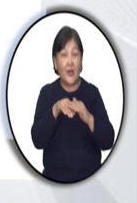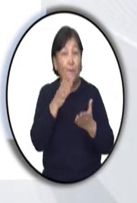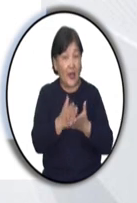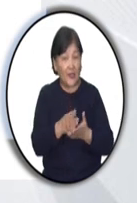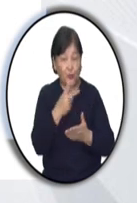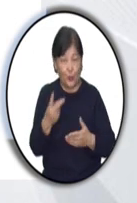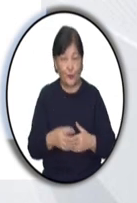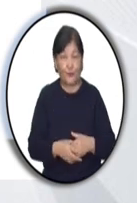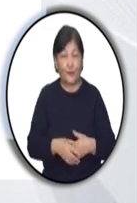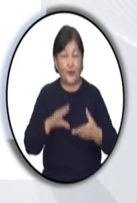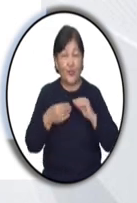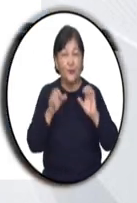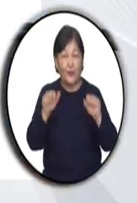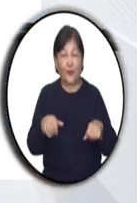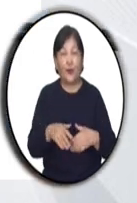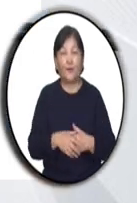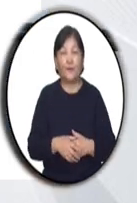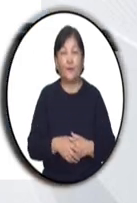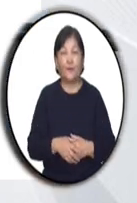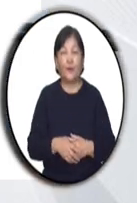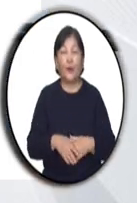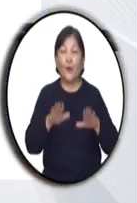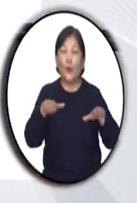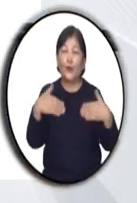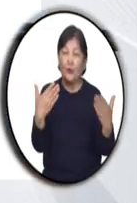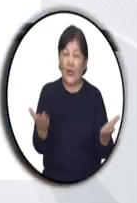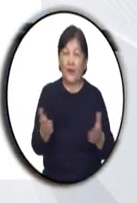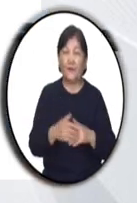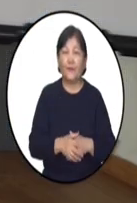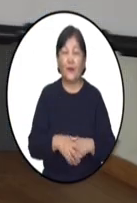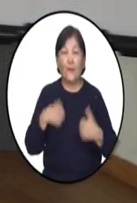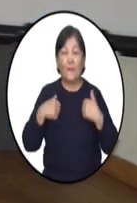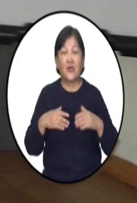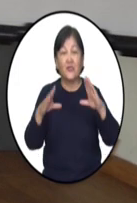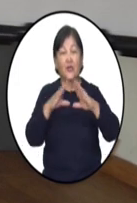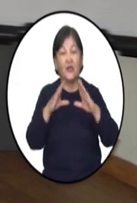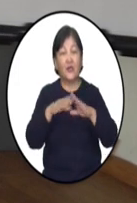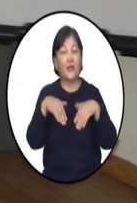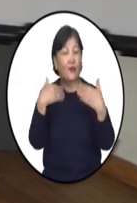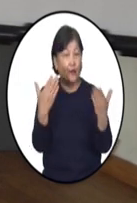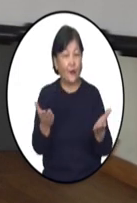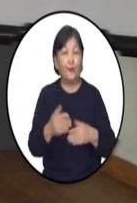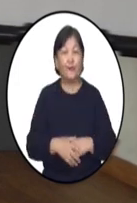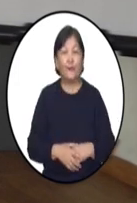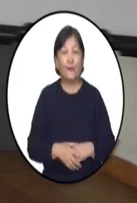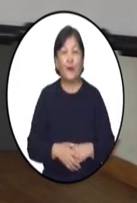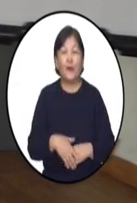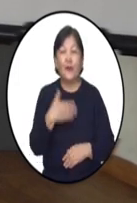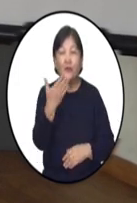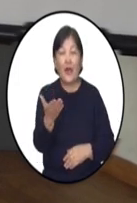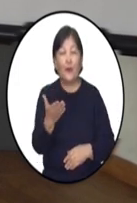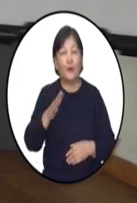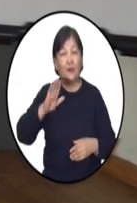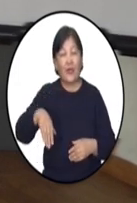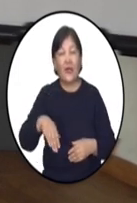энэ мэдээллүүдээ одоо авч өмнө өгсөн даалгавруудаа хийж гүйцэтгээрэй. За, хүүхдүүдээ, багш нь гэрийн даалгавраа